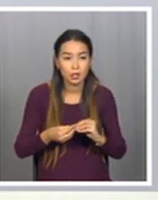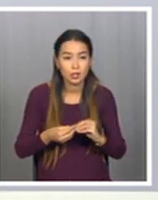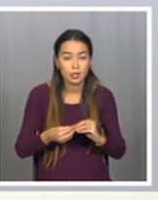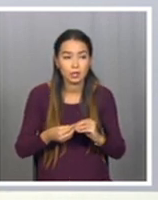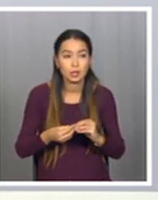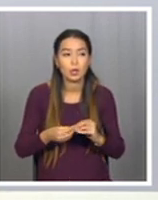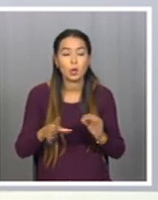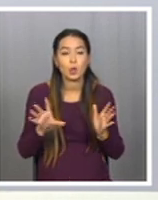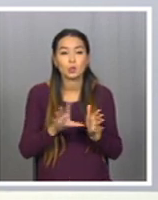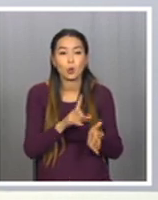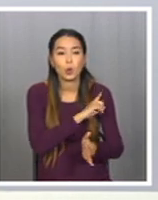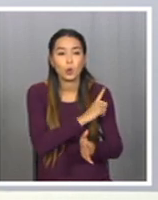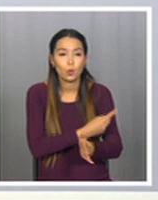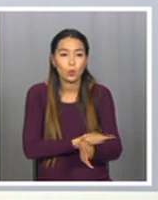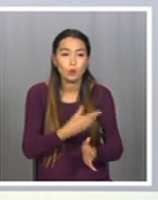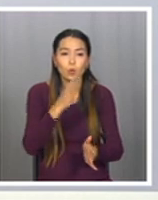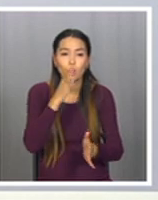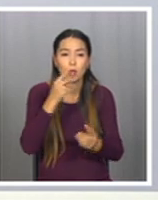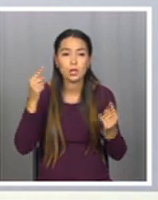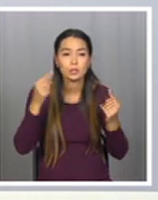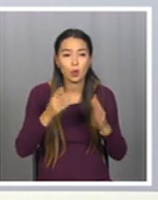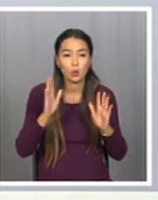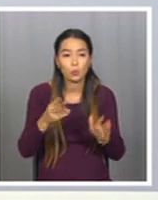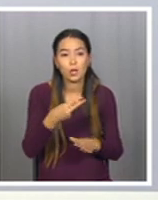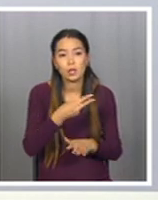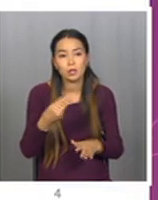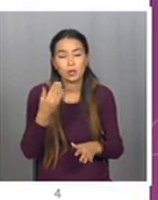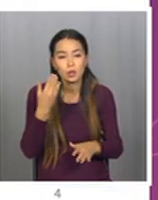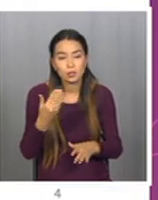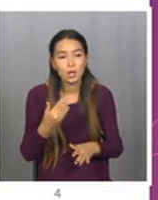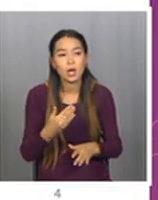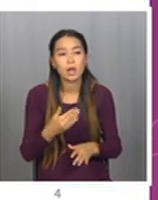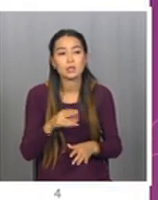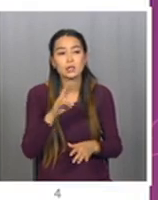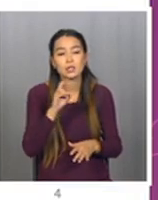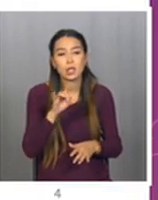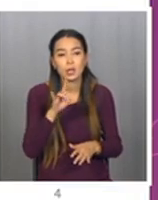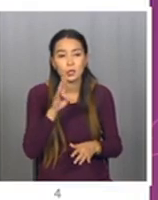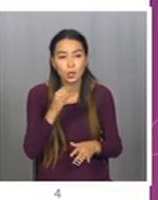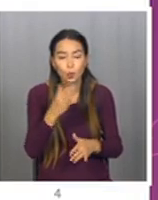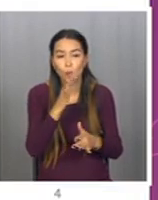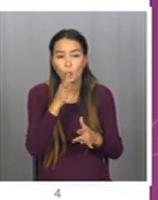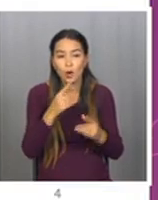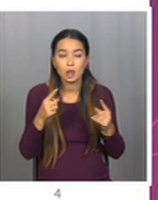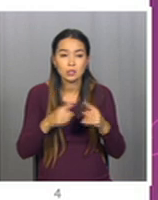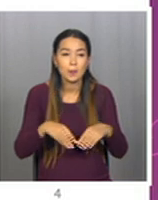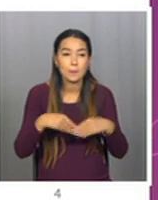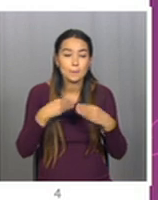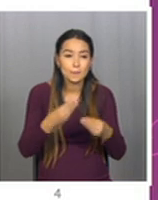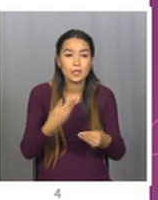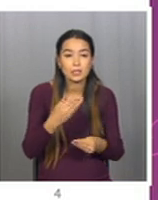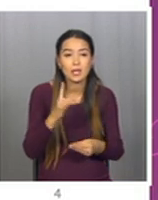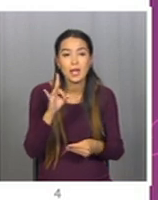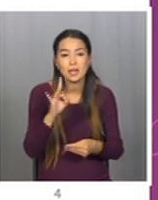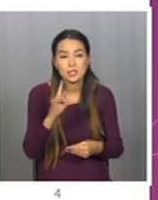тоқ күшінің уақытқа тәуелділігі тең болады кернеудің уақытқа тәуелділігі бөлінген резистордың кедергісі